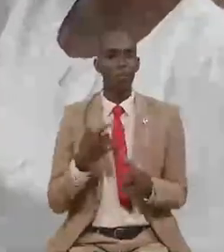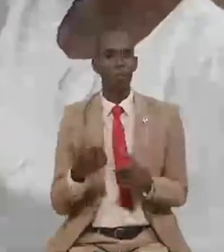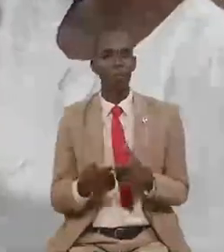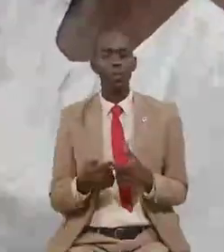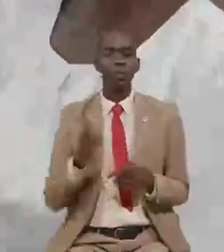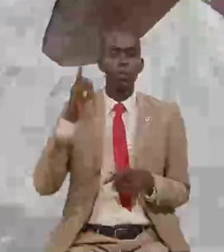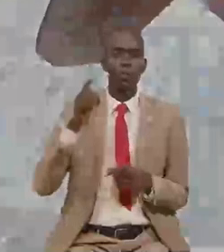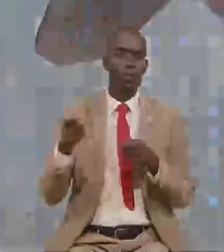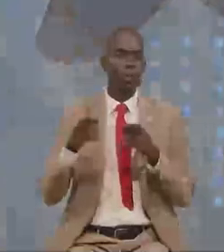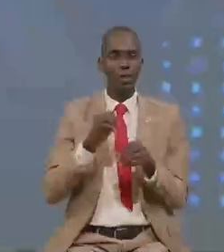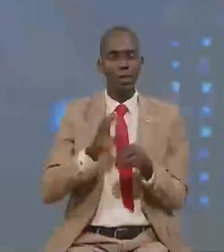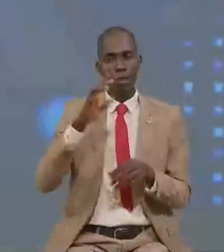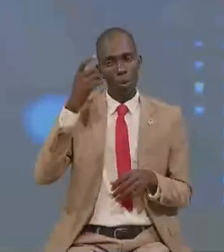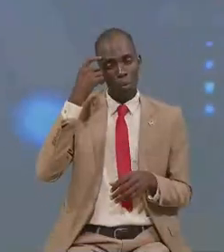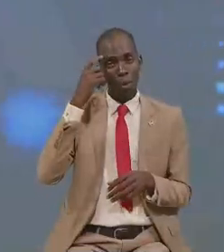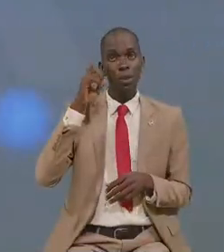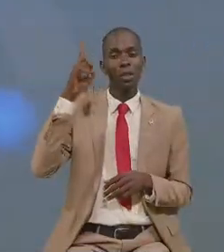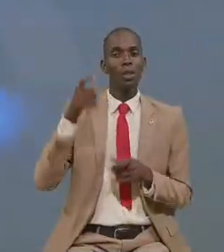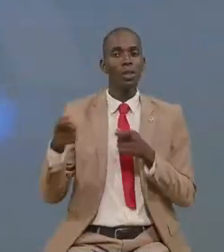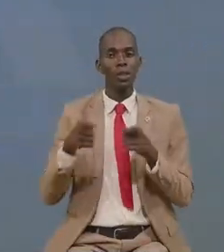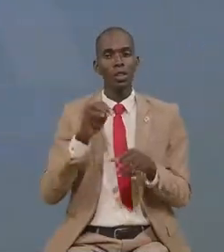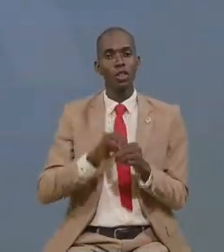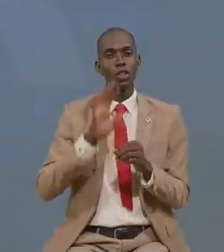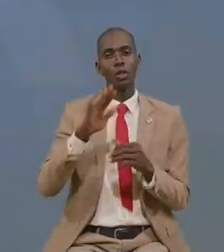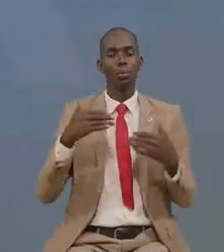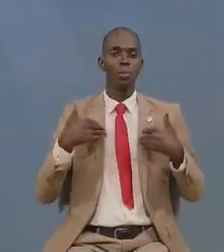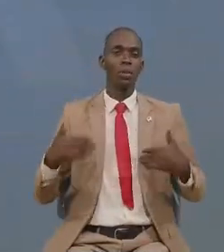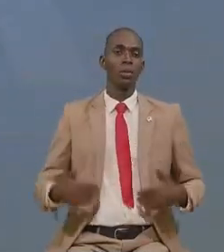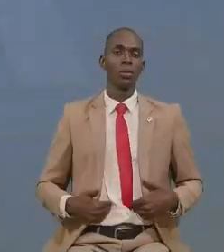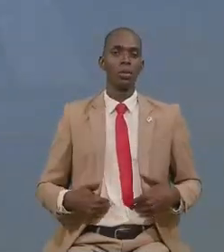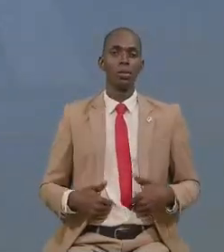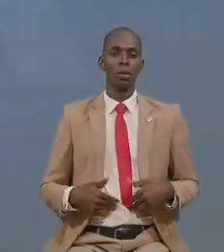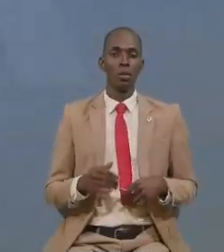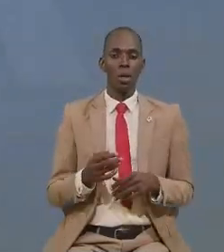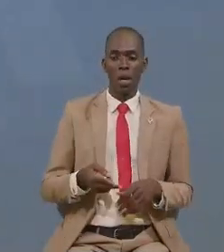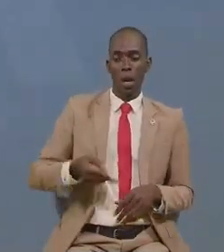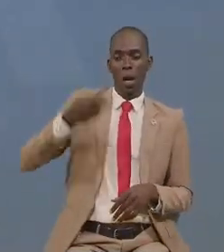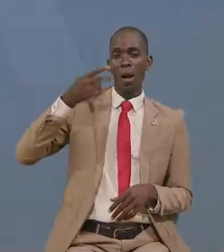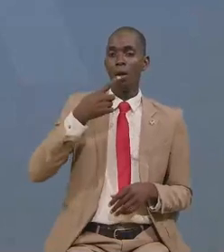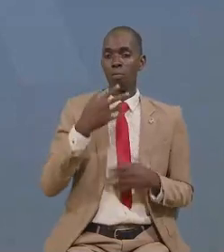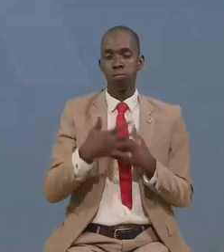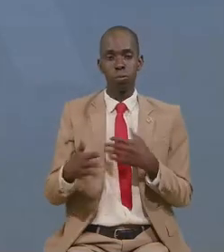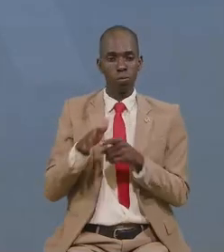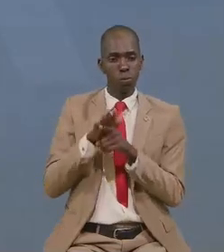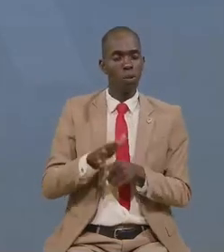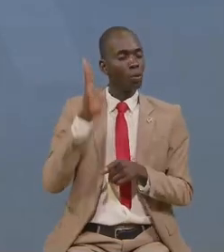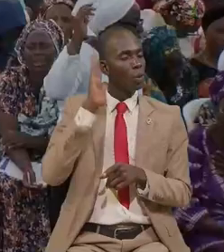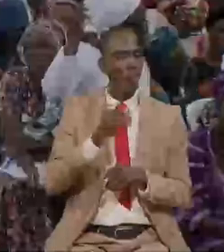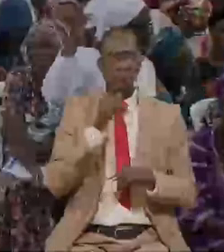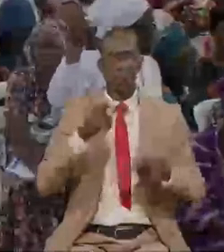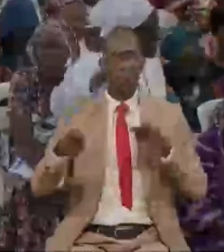règnera dans ton cerveau. Il règnera dans ton corps. La tension artérielle ne règnera plus dans mon